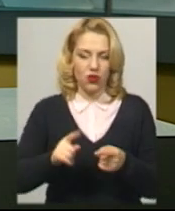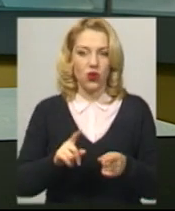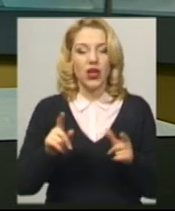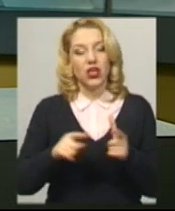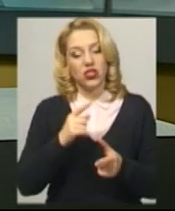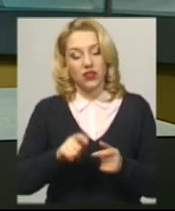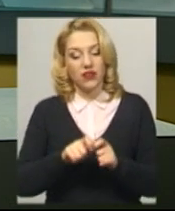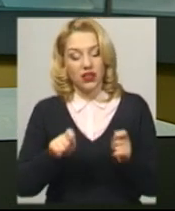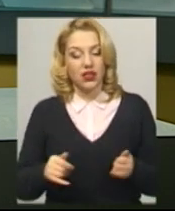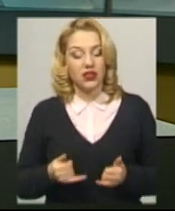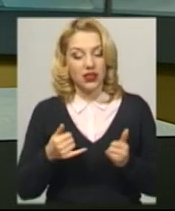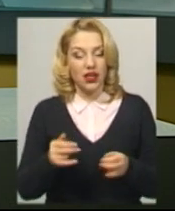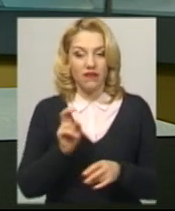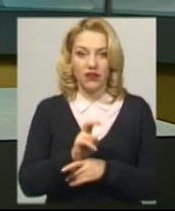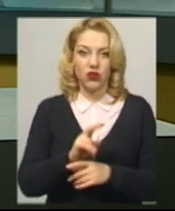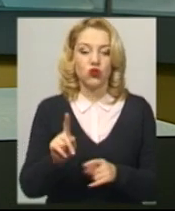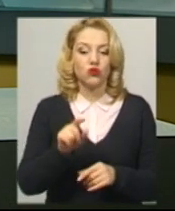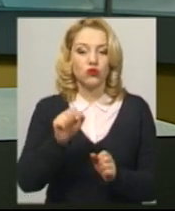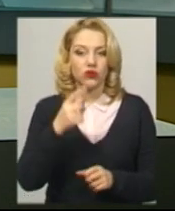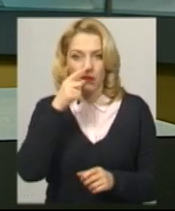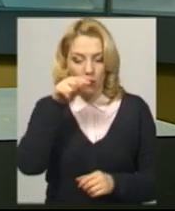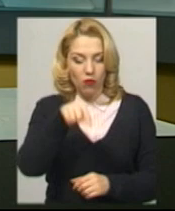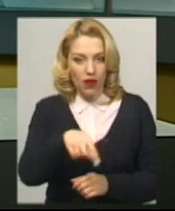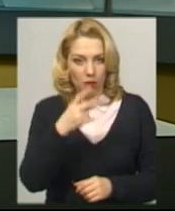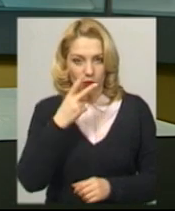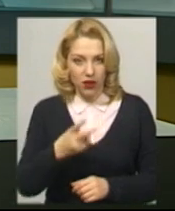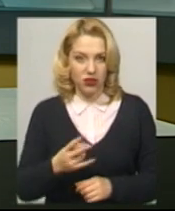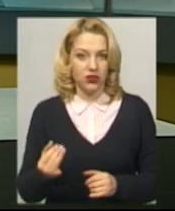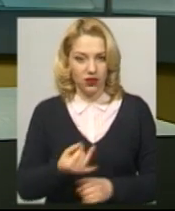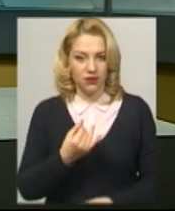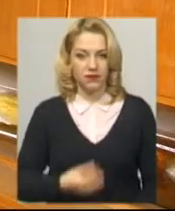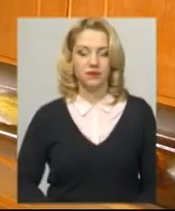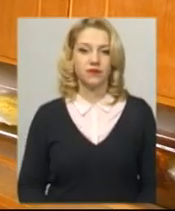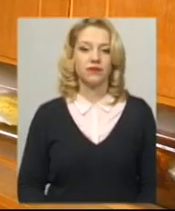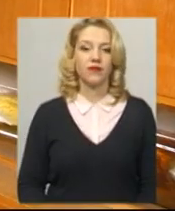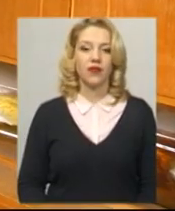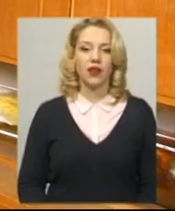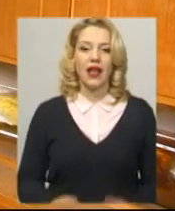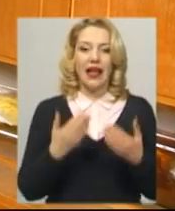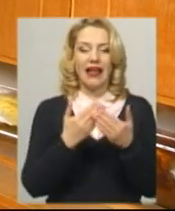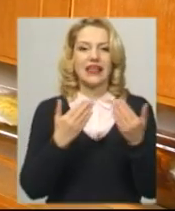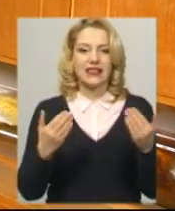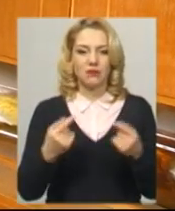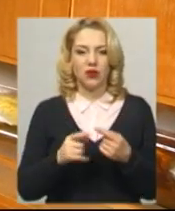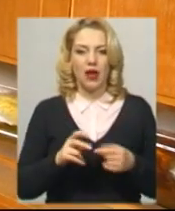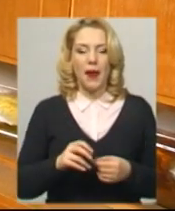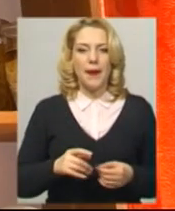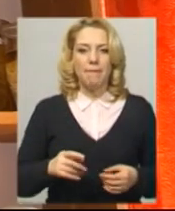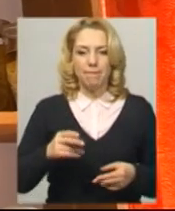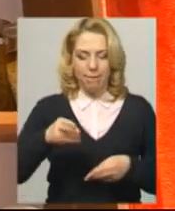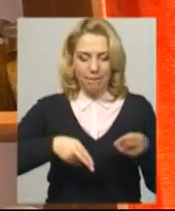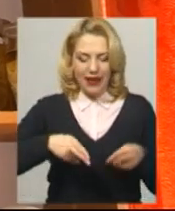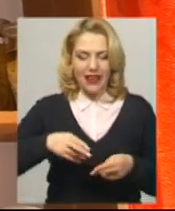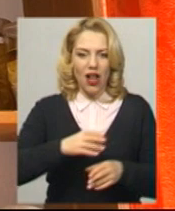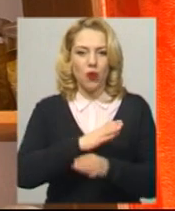для відвідування і що ще можна там побачити, бачила Леся Боровець. Експонати до патологоанатомічного музею